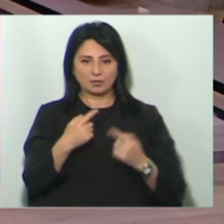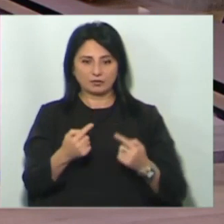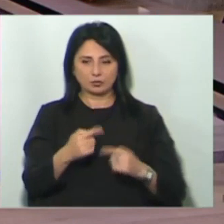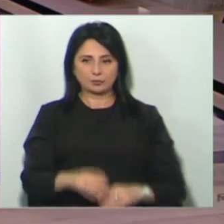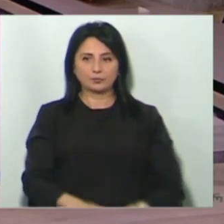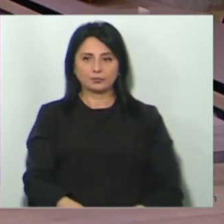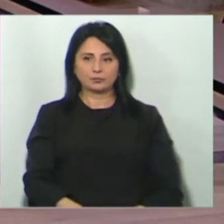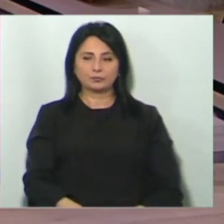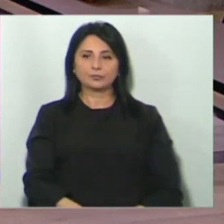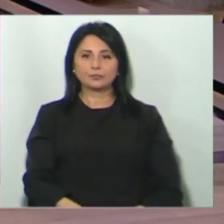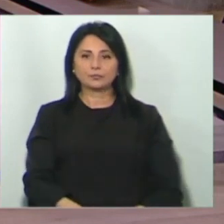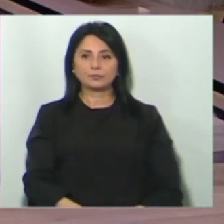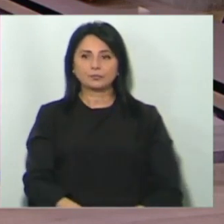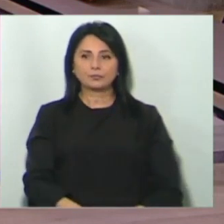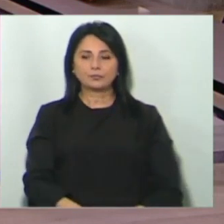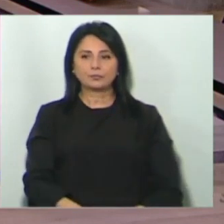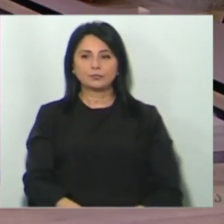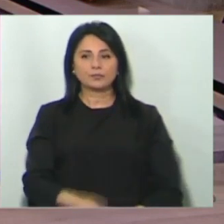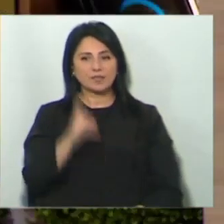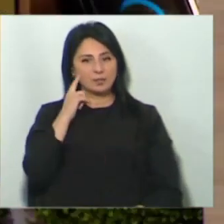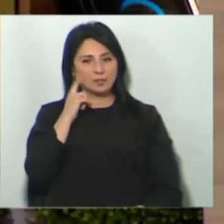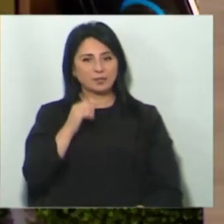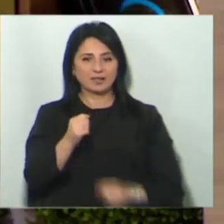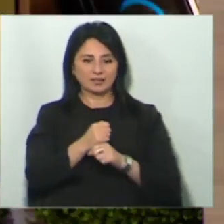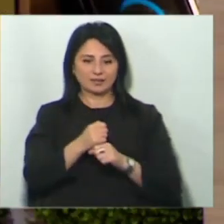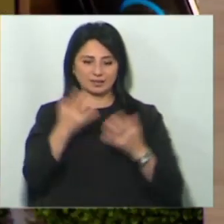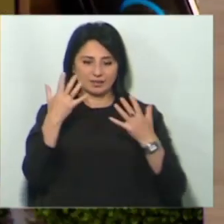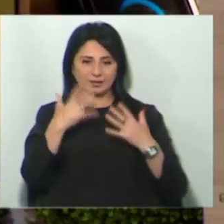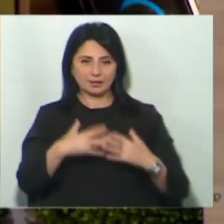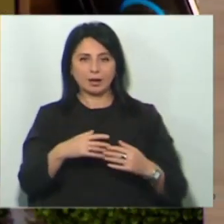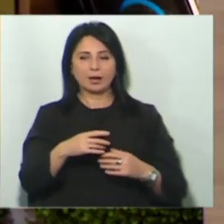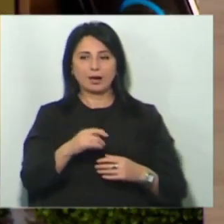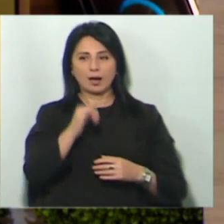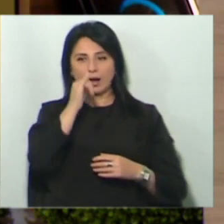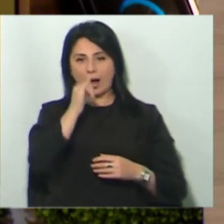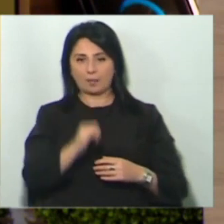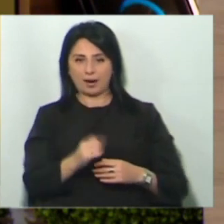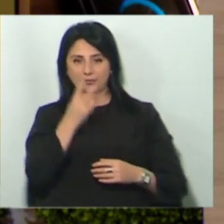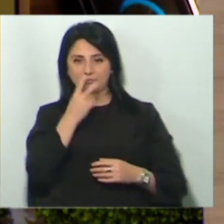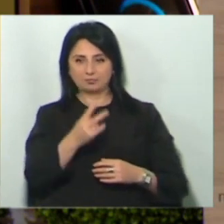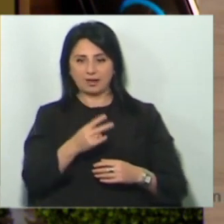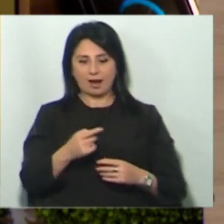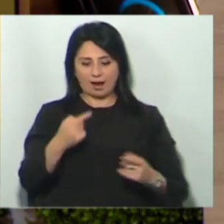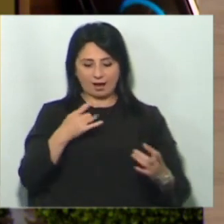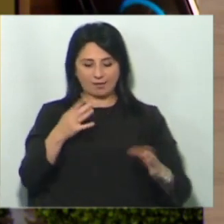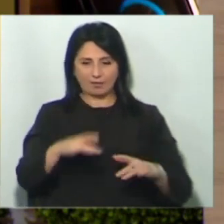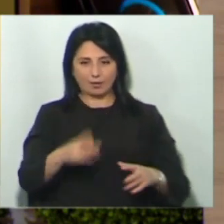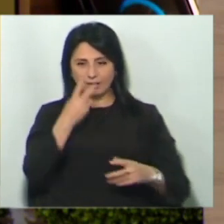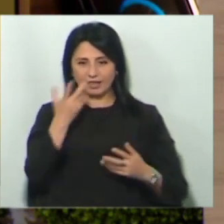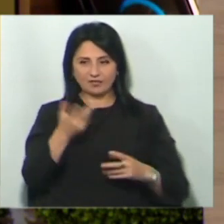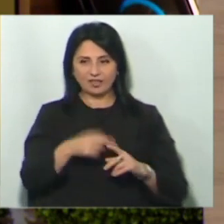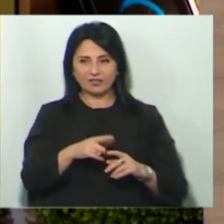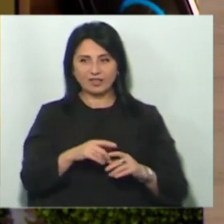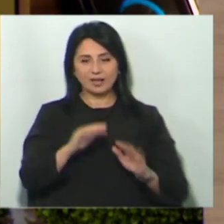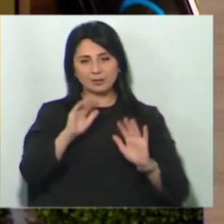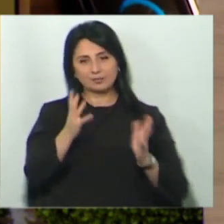mucle droși, ai să mucle droși. Într-o mesmistro, rugi, upro, gamhtar, sacens, fen organism, patara, naclips, paraus,